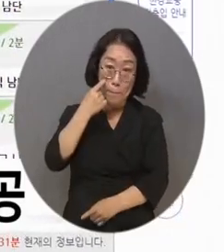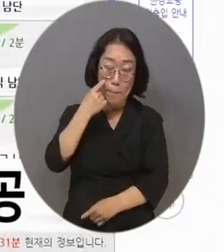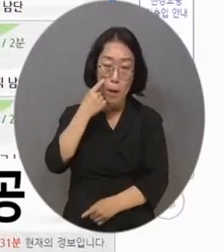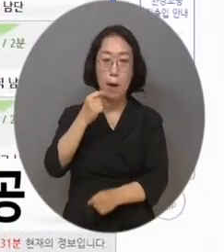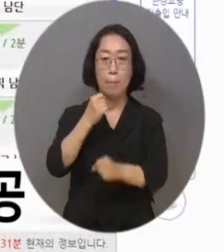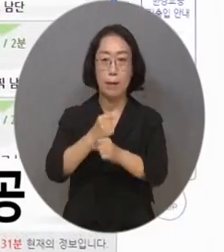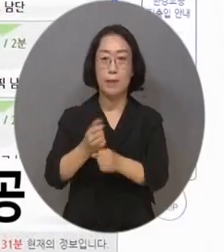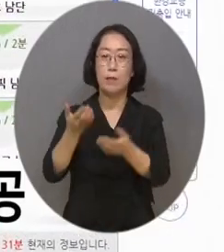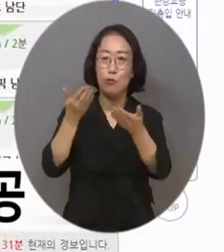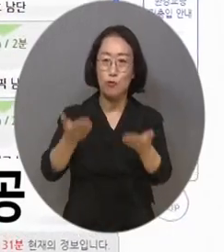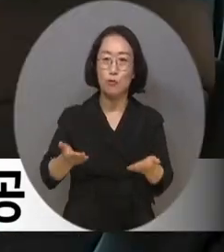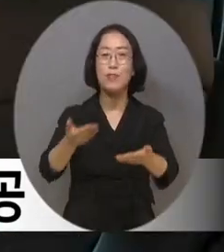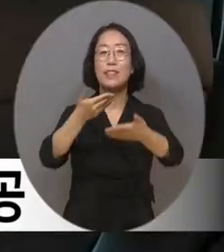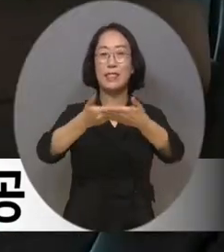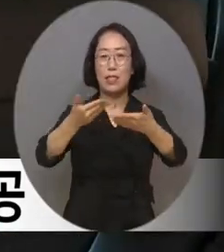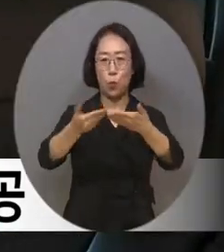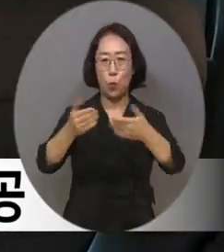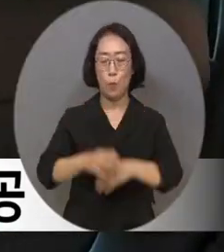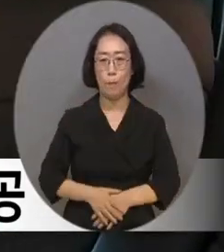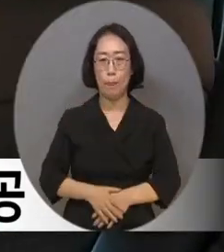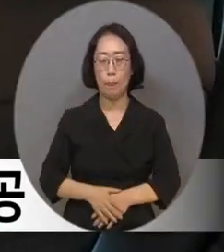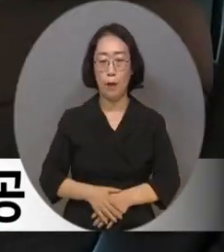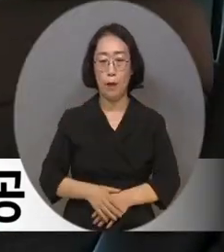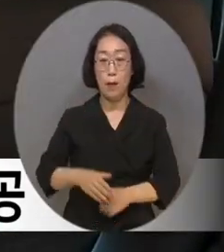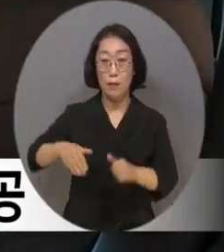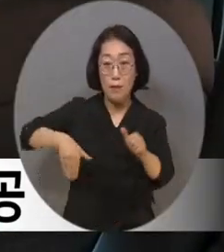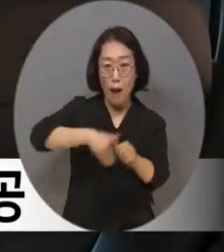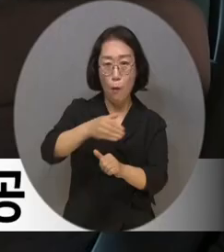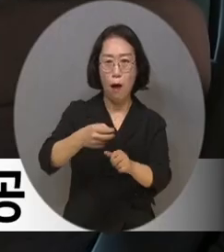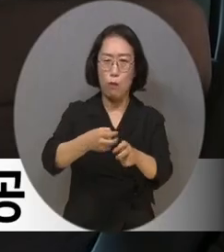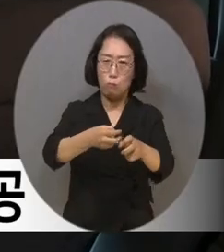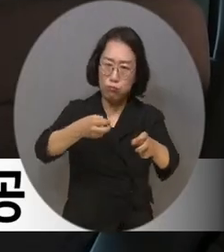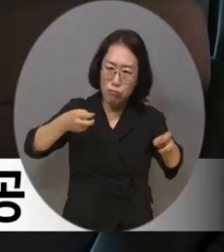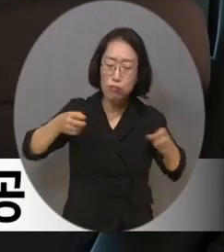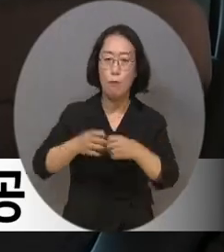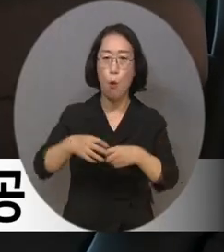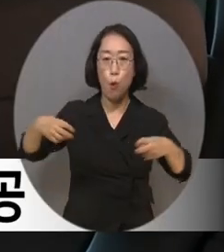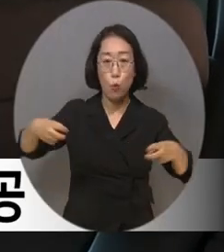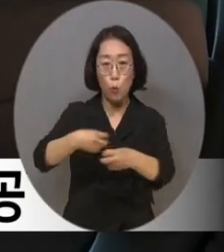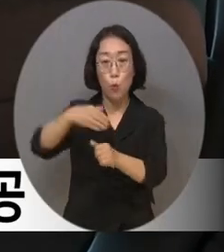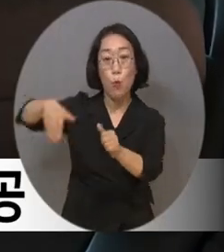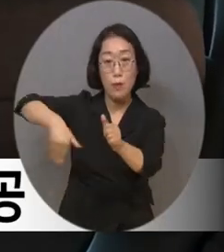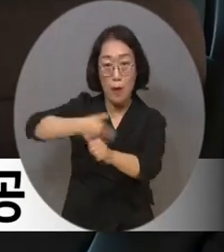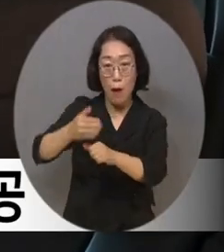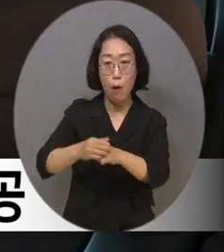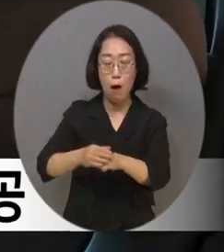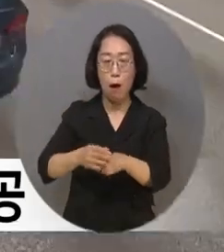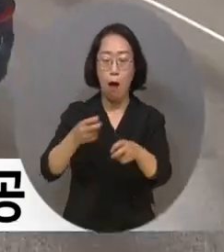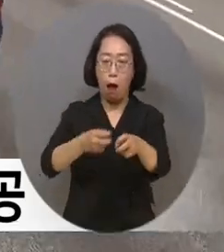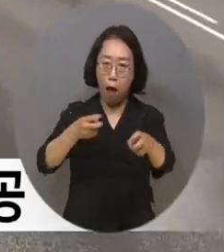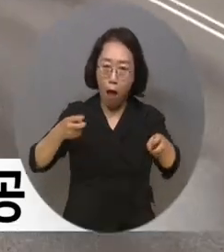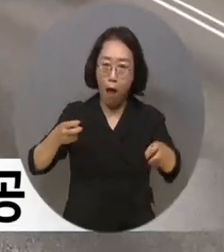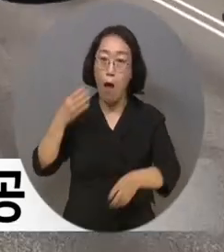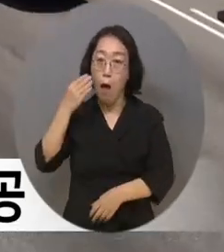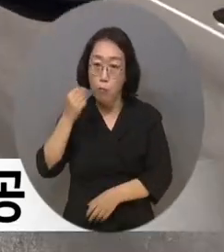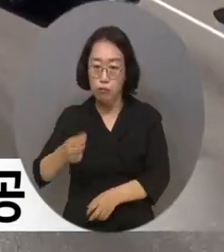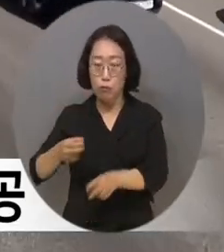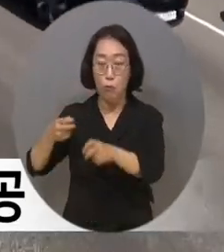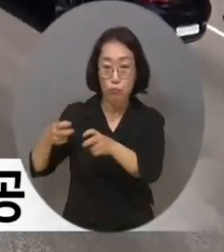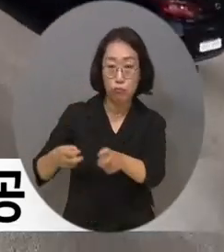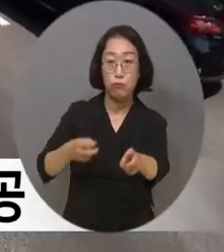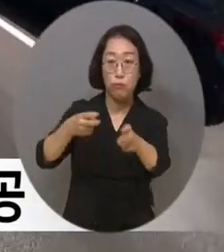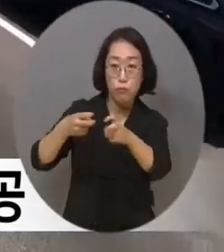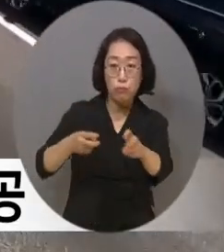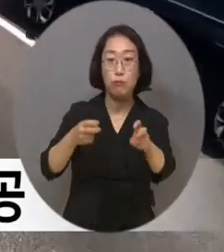제작한 지도입니다 교통 상황을 명확히 구별할 수 있도록 원활 서행 정체 등의 색상을